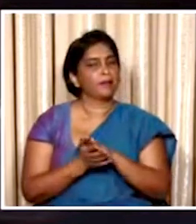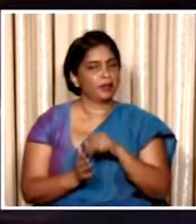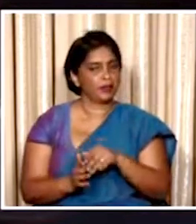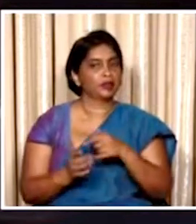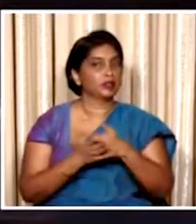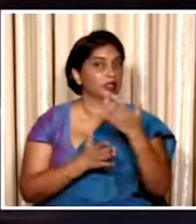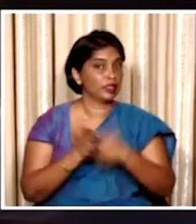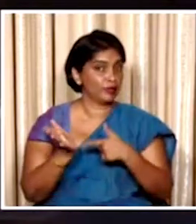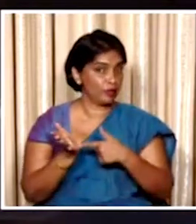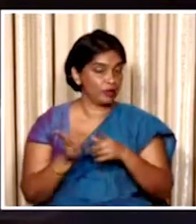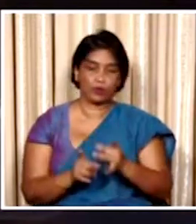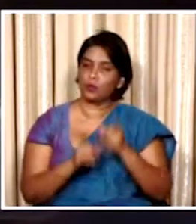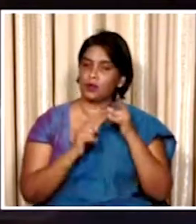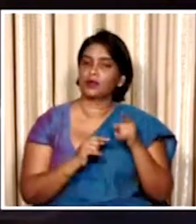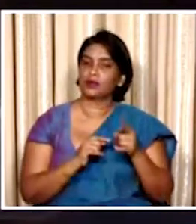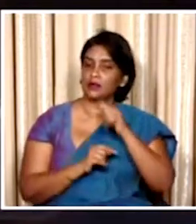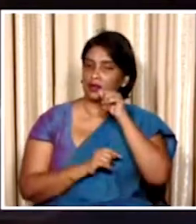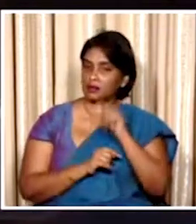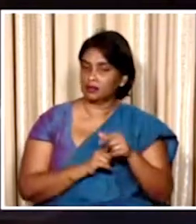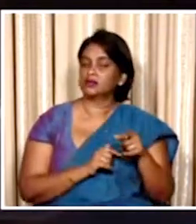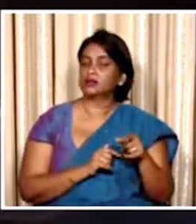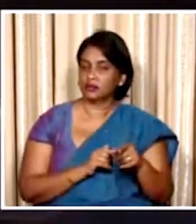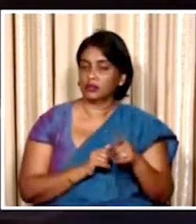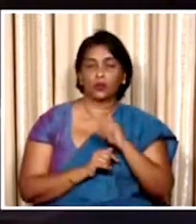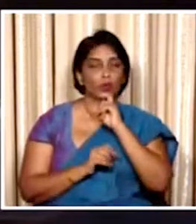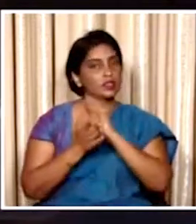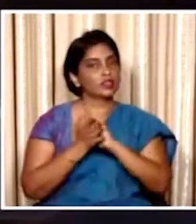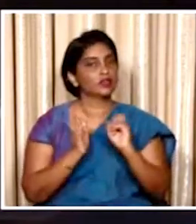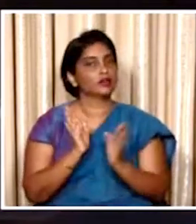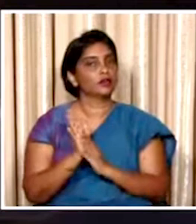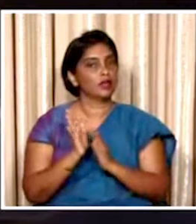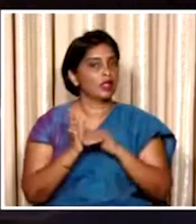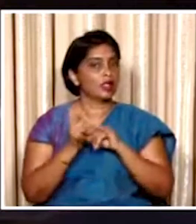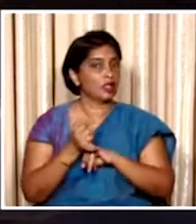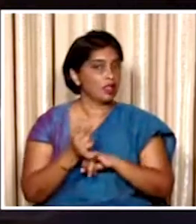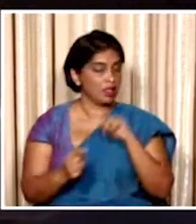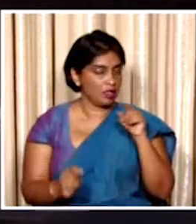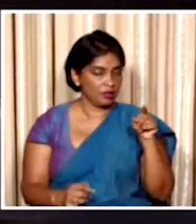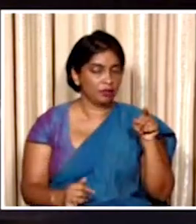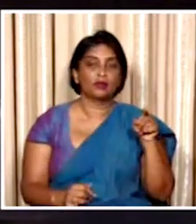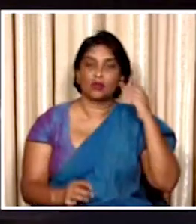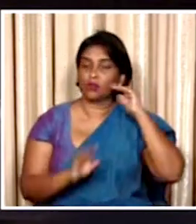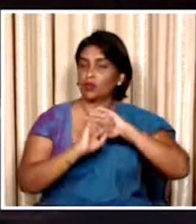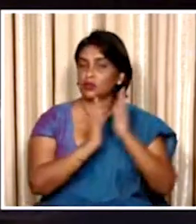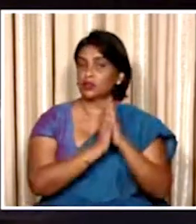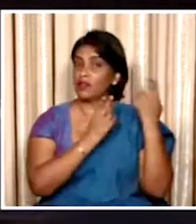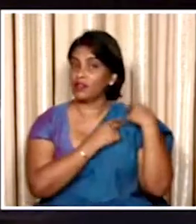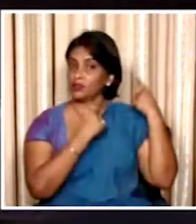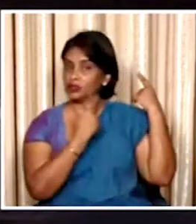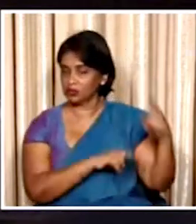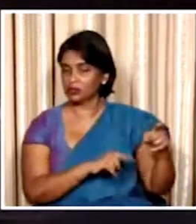මේ වර්තාව අනුව ඇත්තටම ගත්තොත් අධිකරණ සේවා කොමිෂමේ ලේකම්වරයා මේ සියල්ලට වගකීතුයි